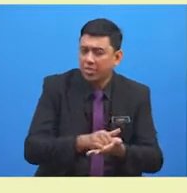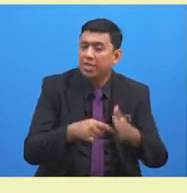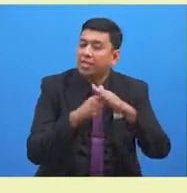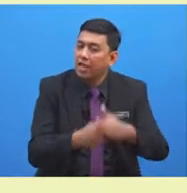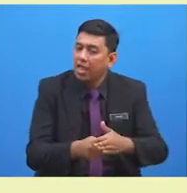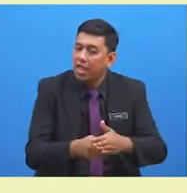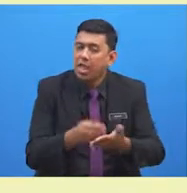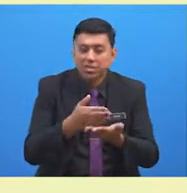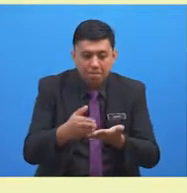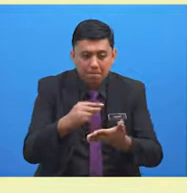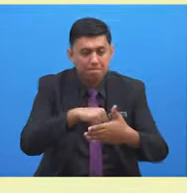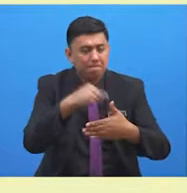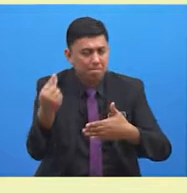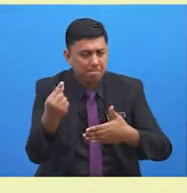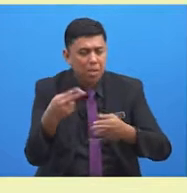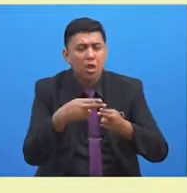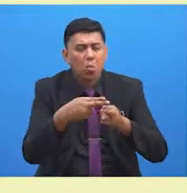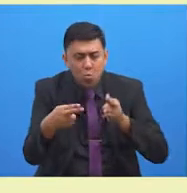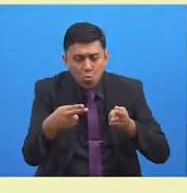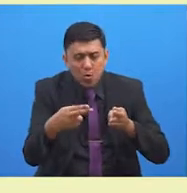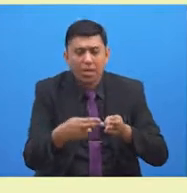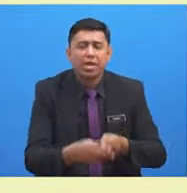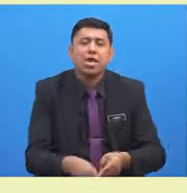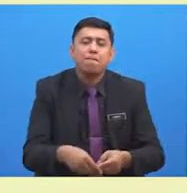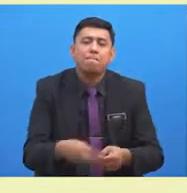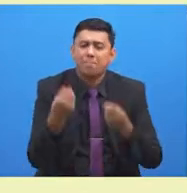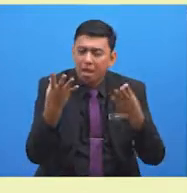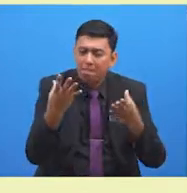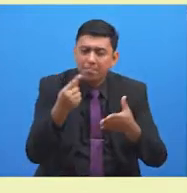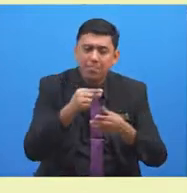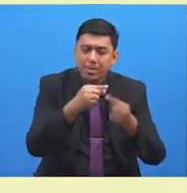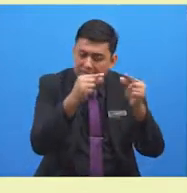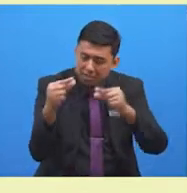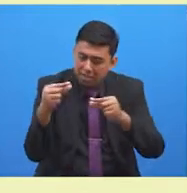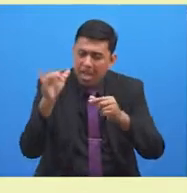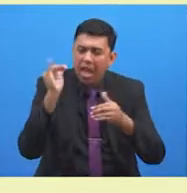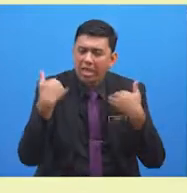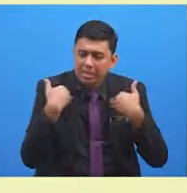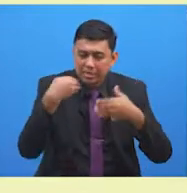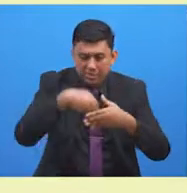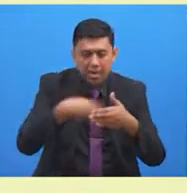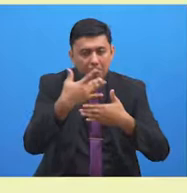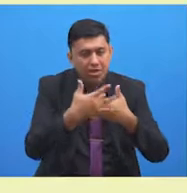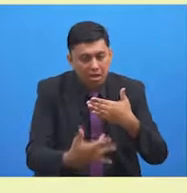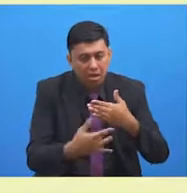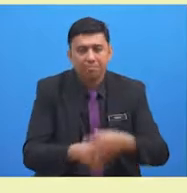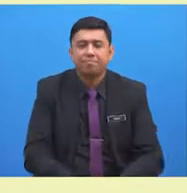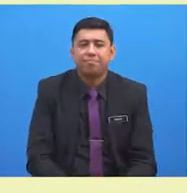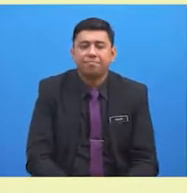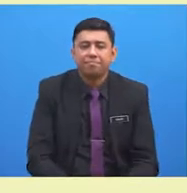tekanan separa gas adalah ukuran berapa banyak gas berada di dalam darah atau alveoli.